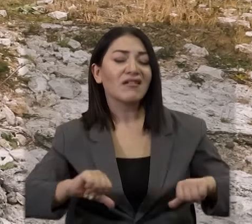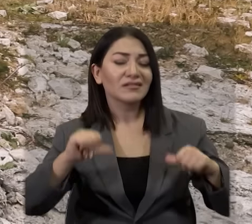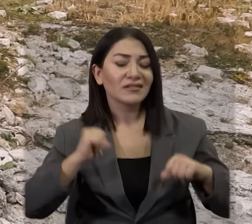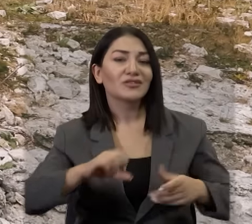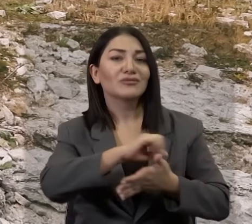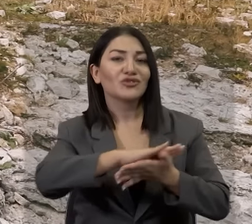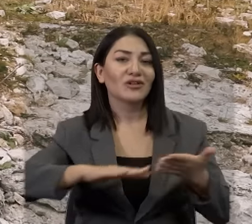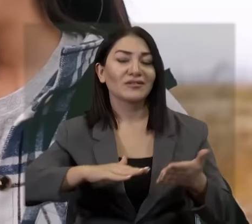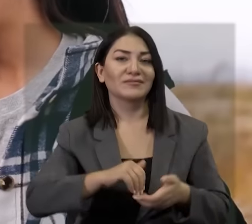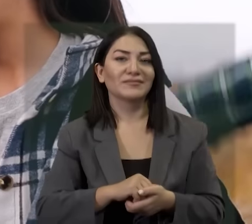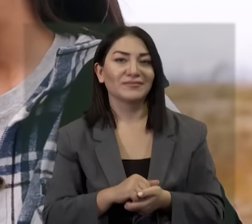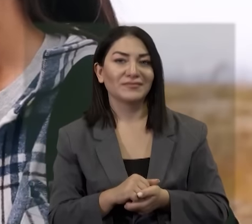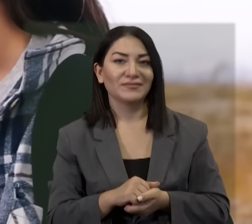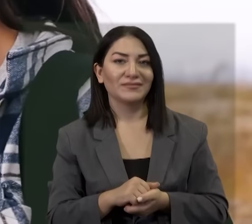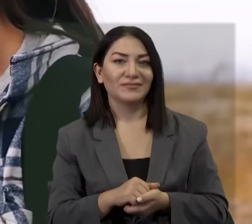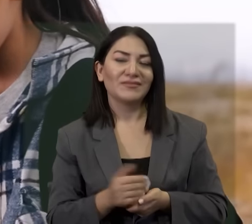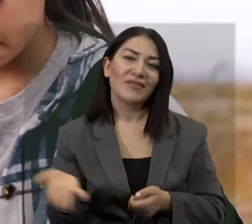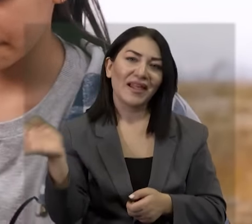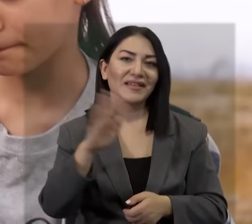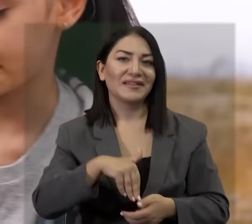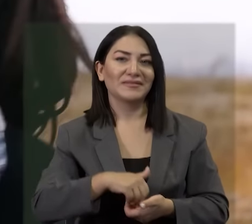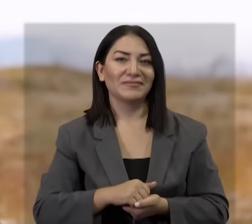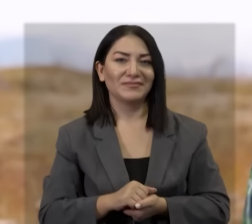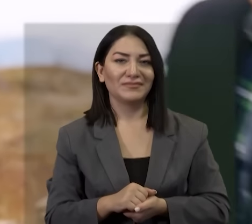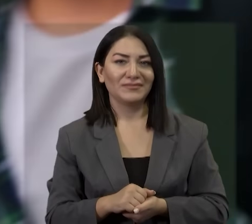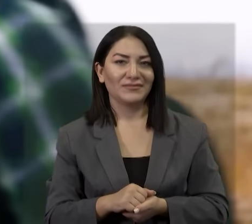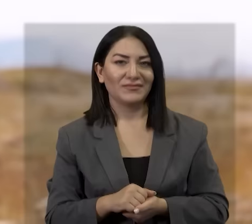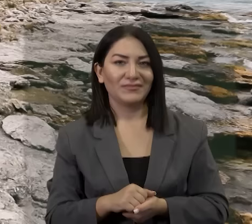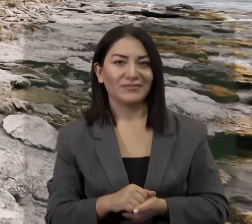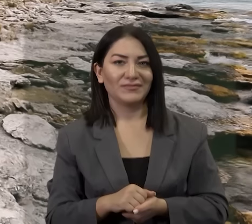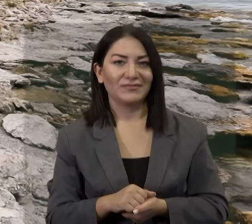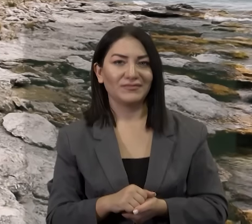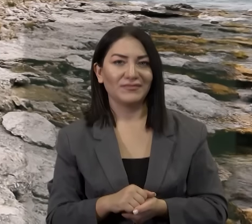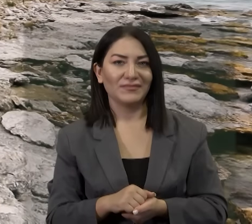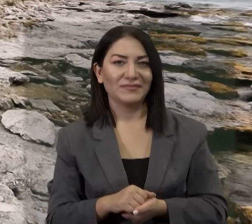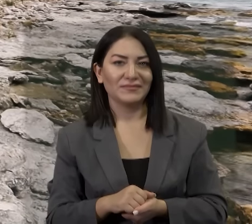Գոր, հանգստացի, շարունակի Արմեն, եկեք։